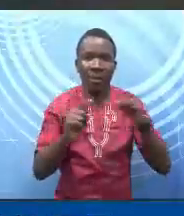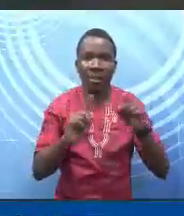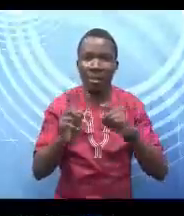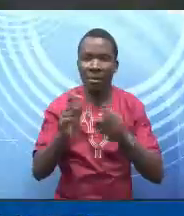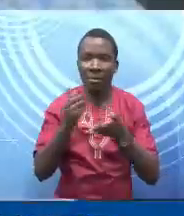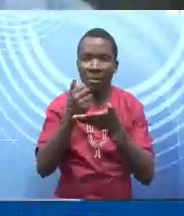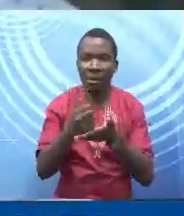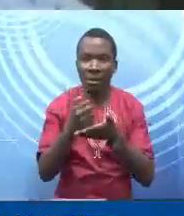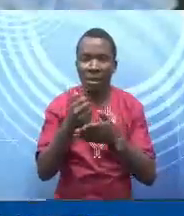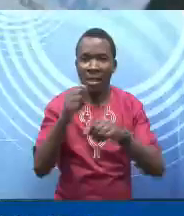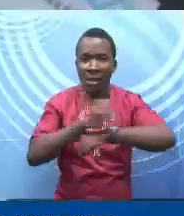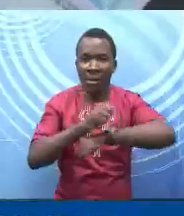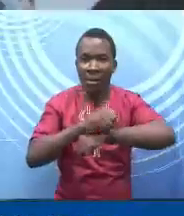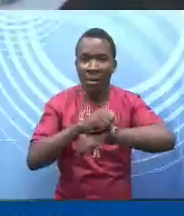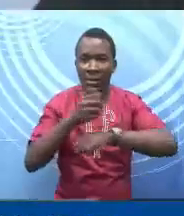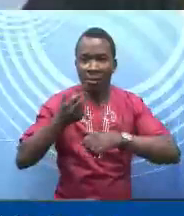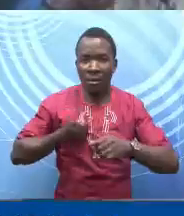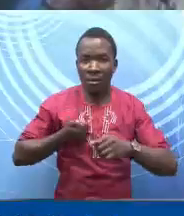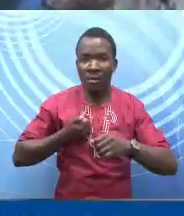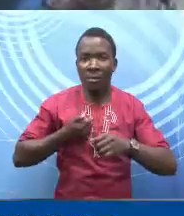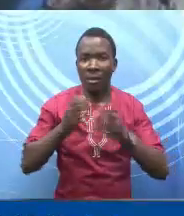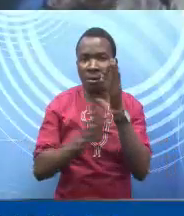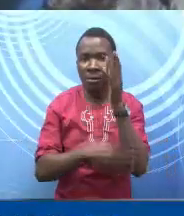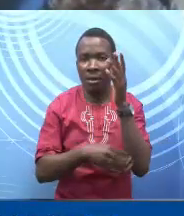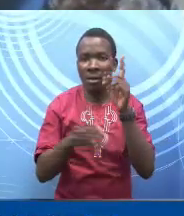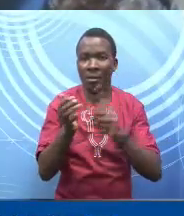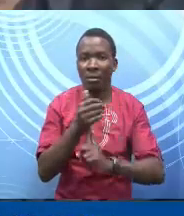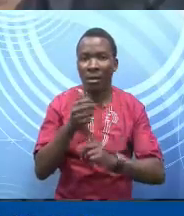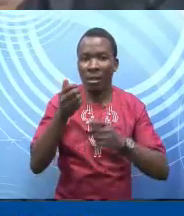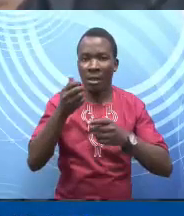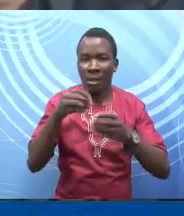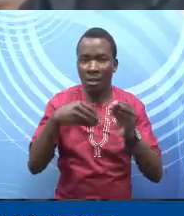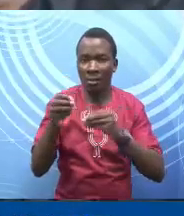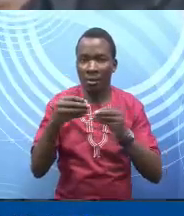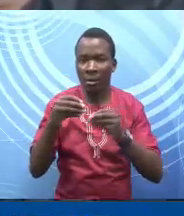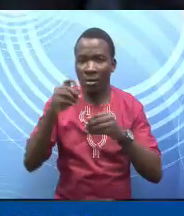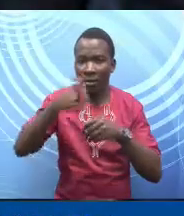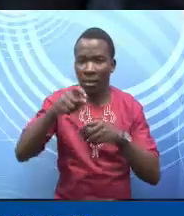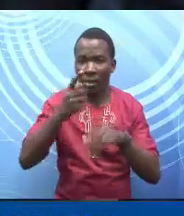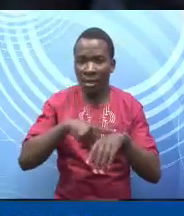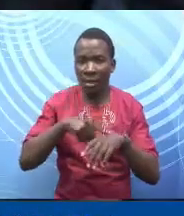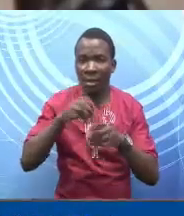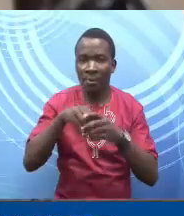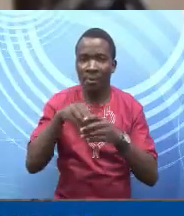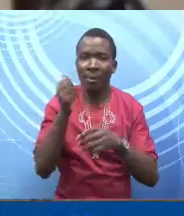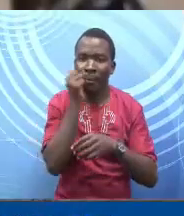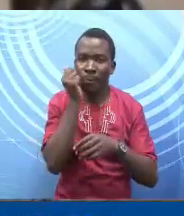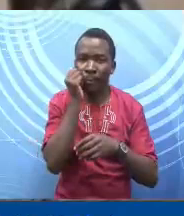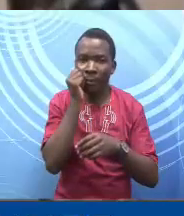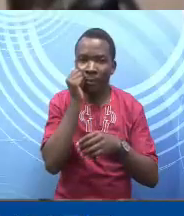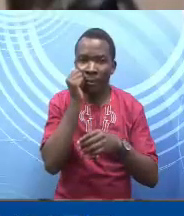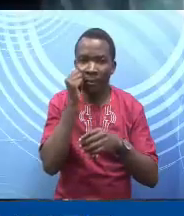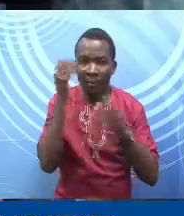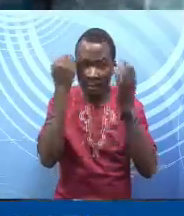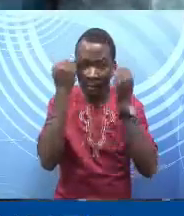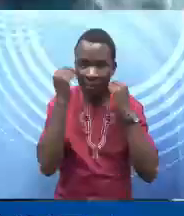abanyeshuri b'abakobwa batishoboye kubona ibikoresho bakenera igihe bari mu mihango. Umunyamategeko w'uyu mugore waruherutse